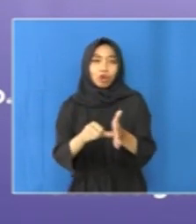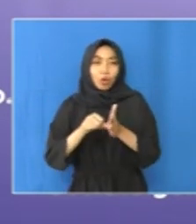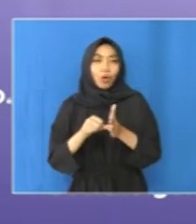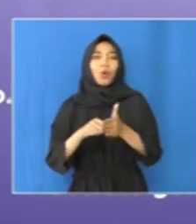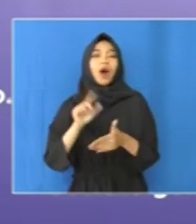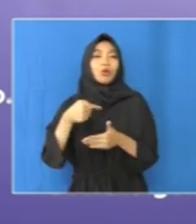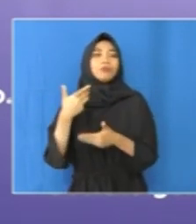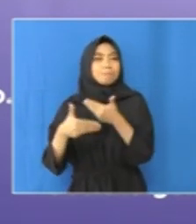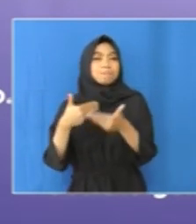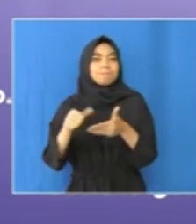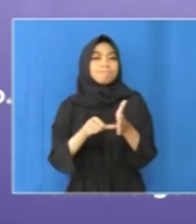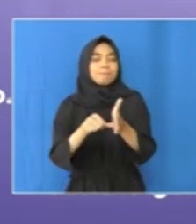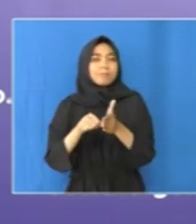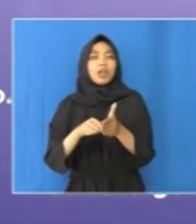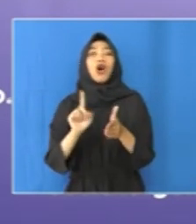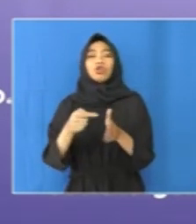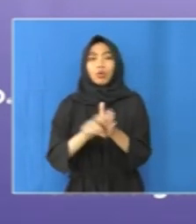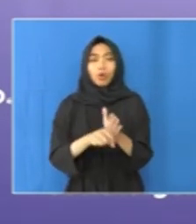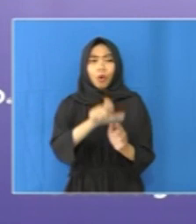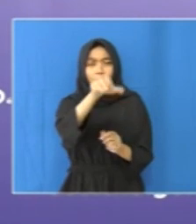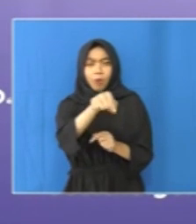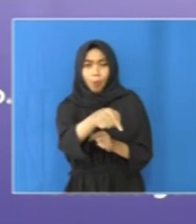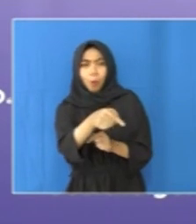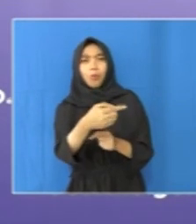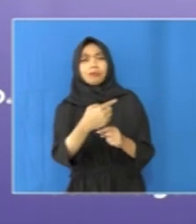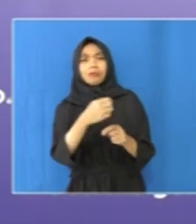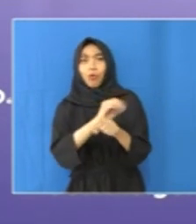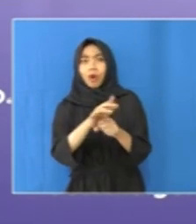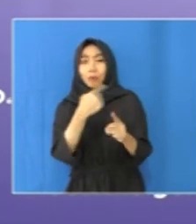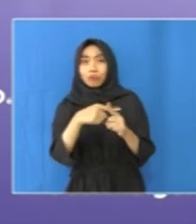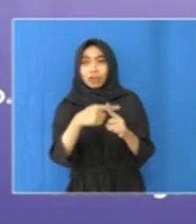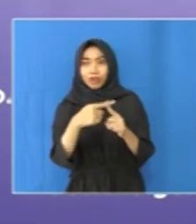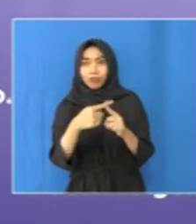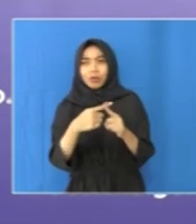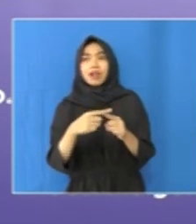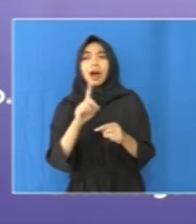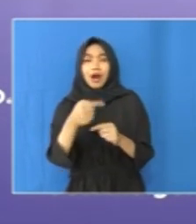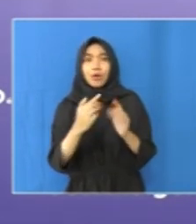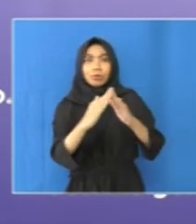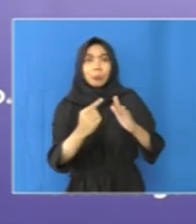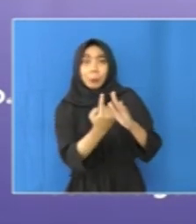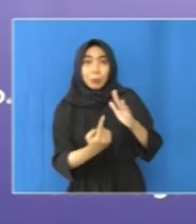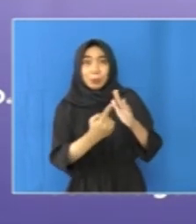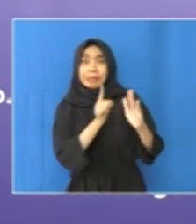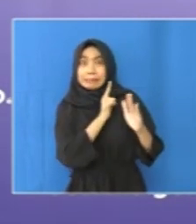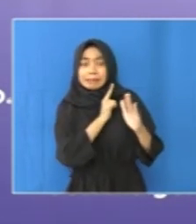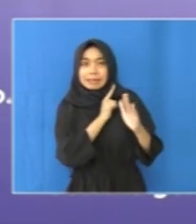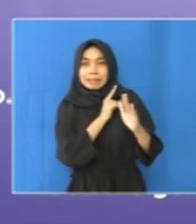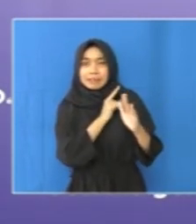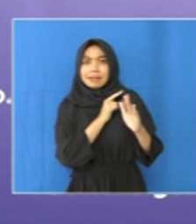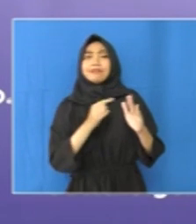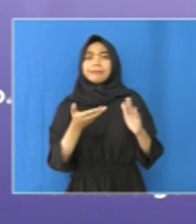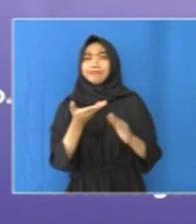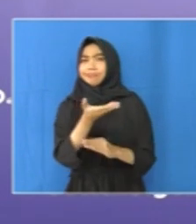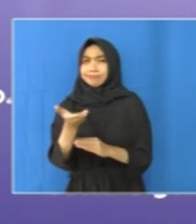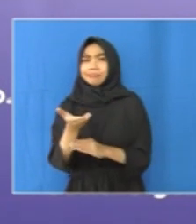bilamana ada warga yang bergejala covert 19 dan harus mengisolasi diri maka kita